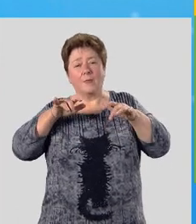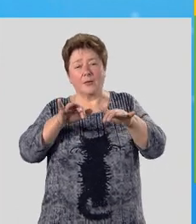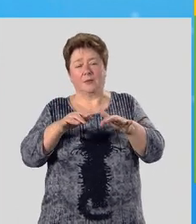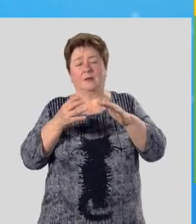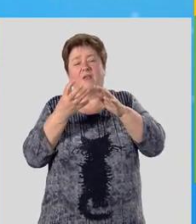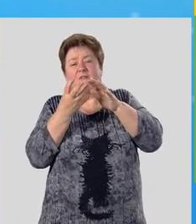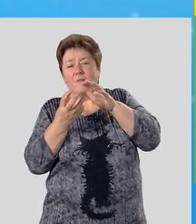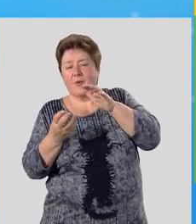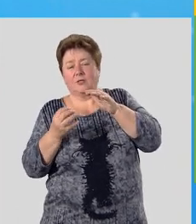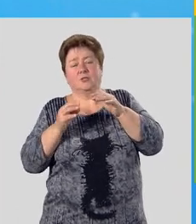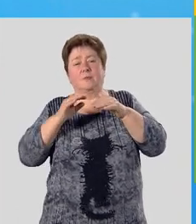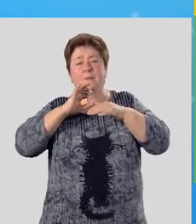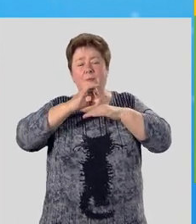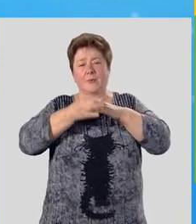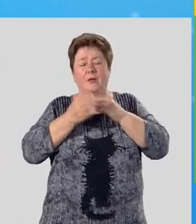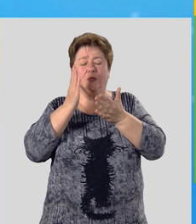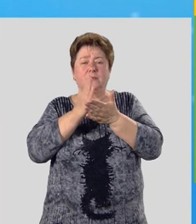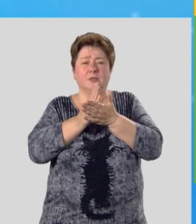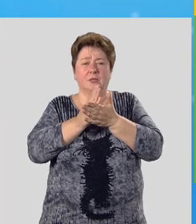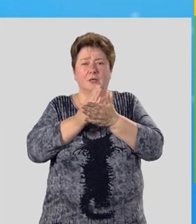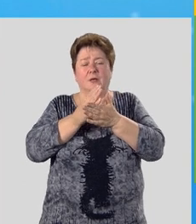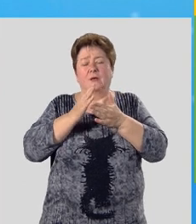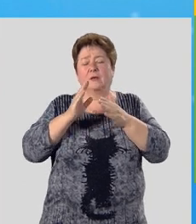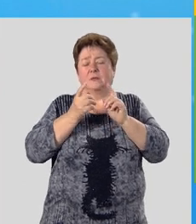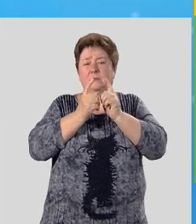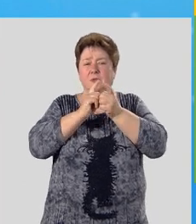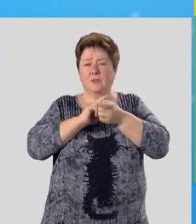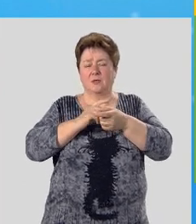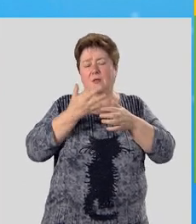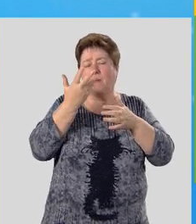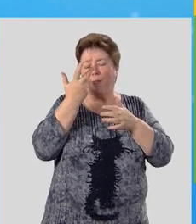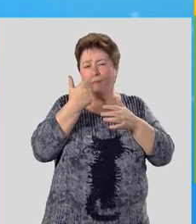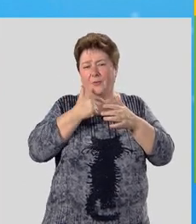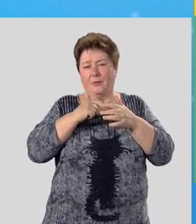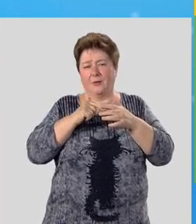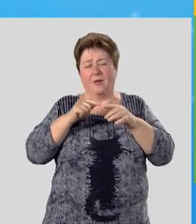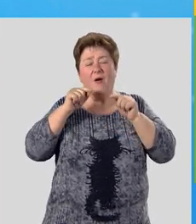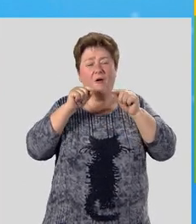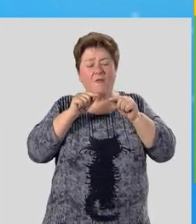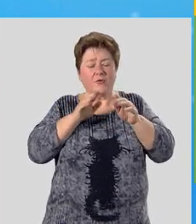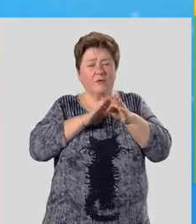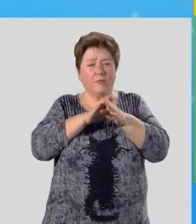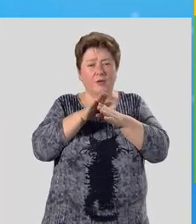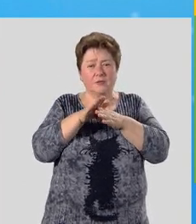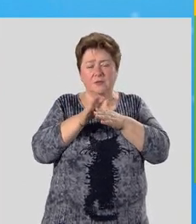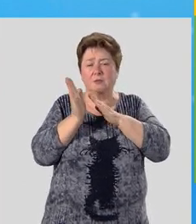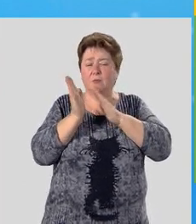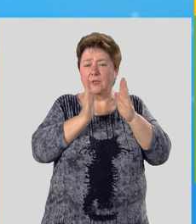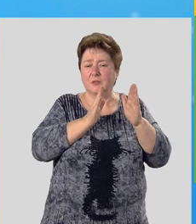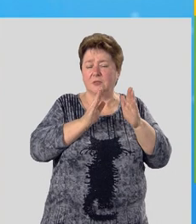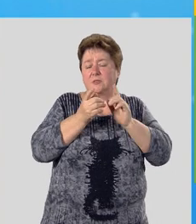на впячиваниях мембраны располагаются фотосинтетические пигменты. В них осуществляется